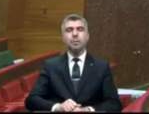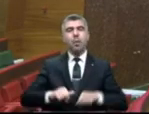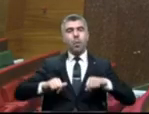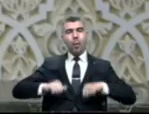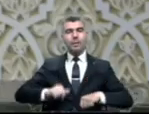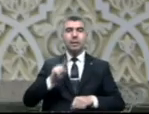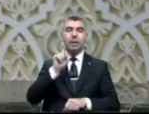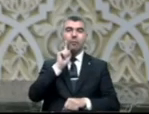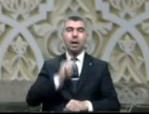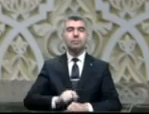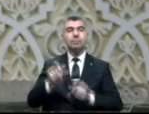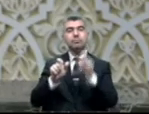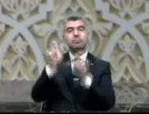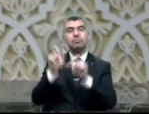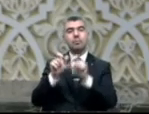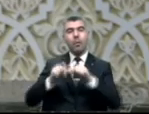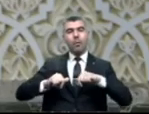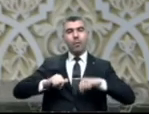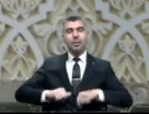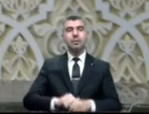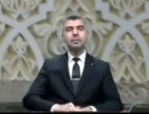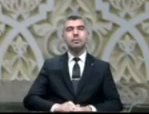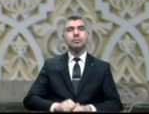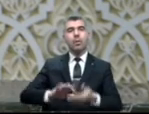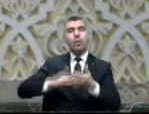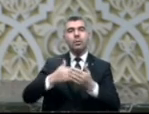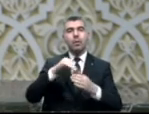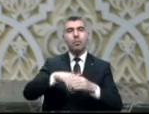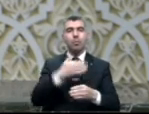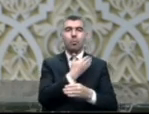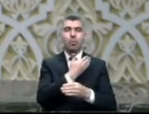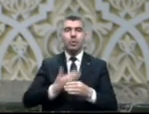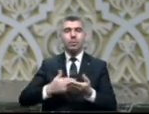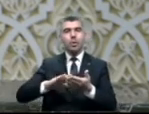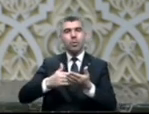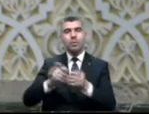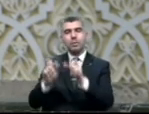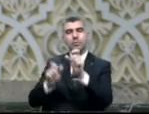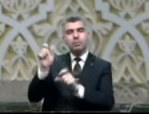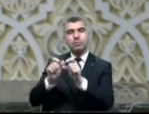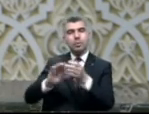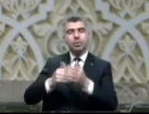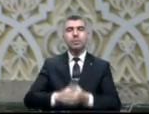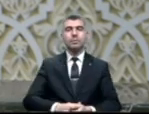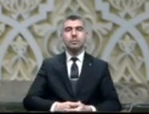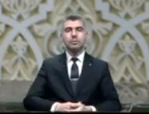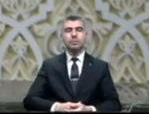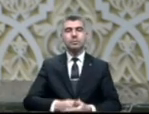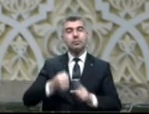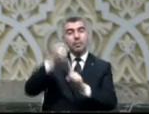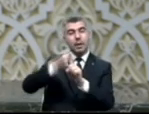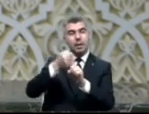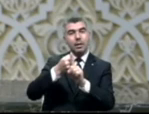السيدة الوزيرة المحترمة، السيد الوزير المحترم، أخوات المستشارات المحترمات، الإخوة المستشارون المحترمون،